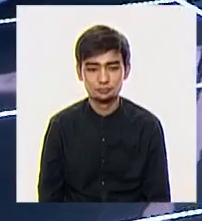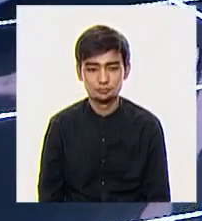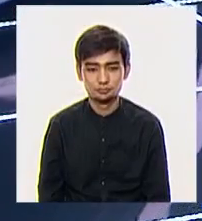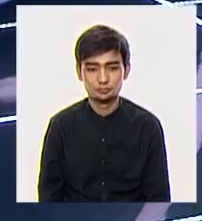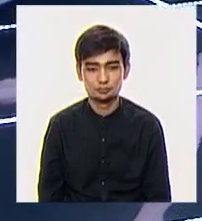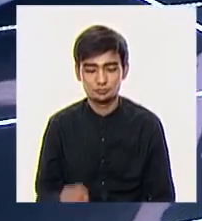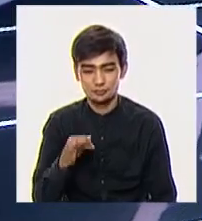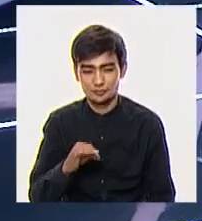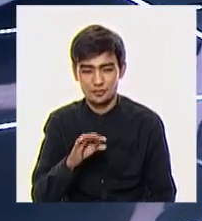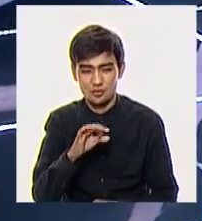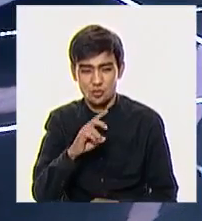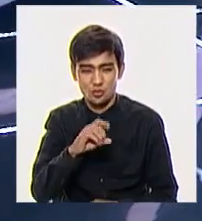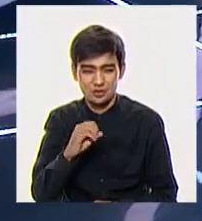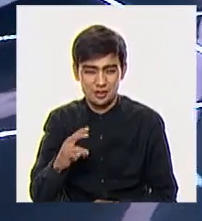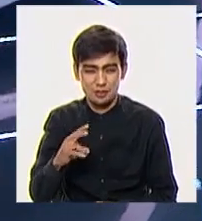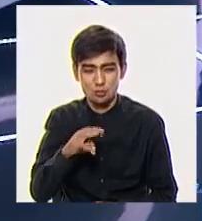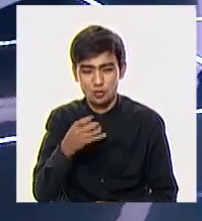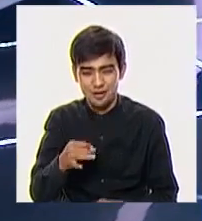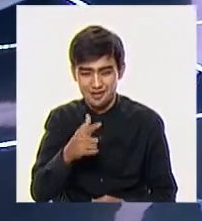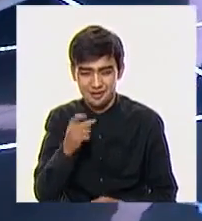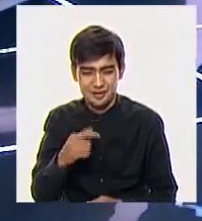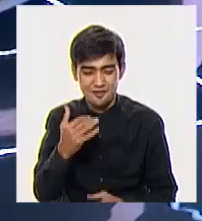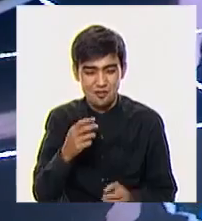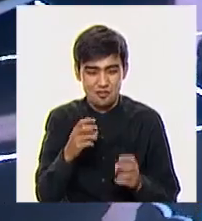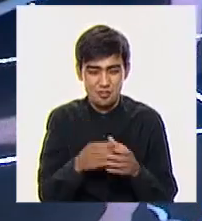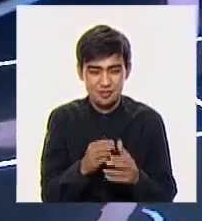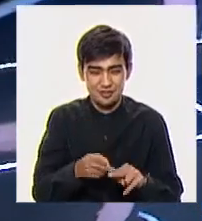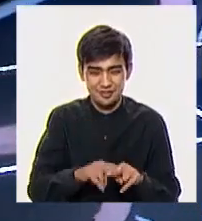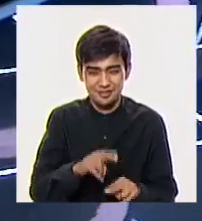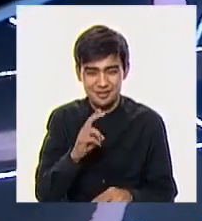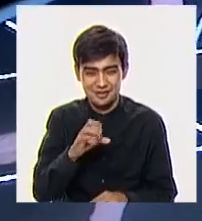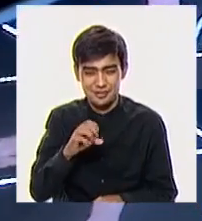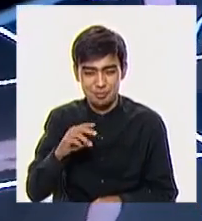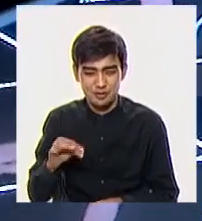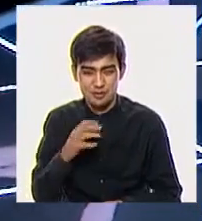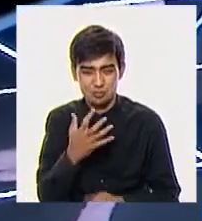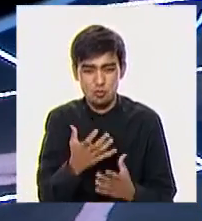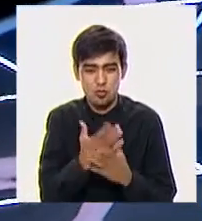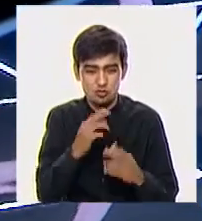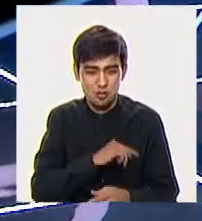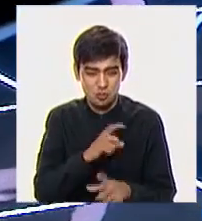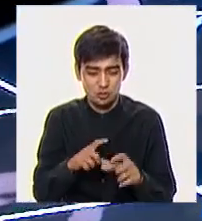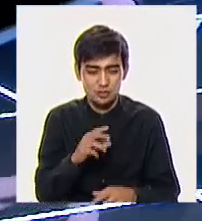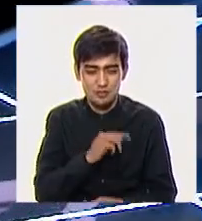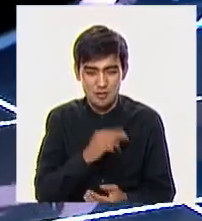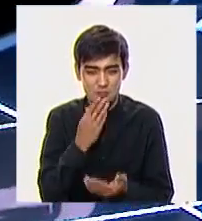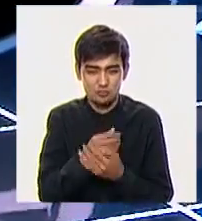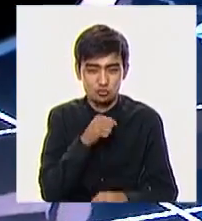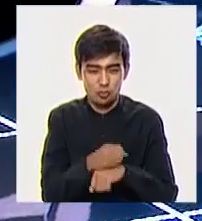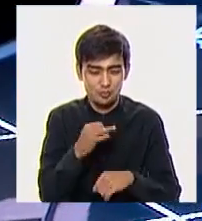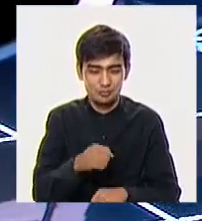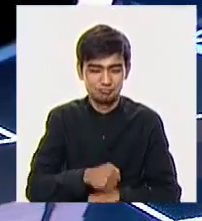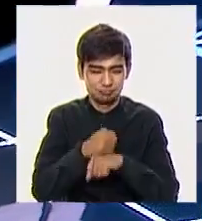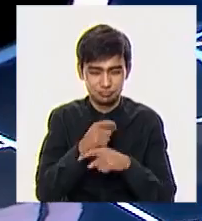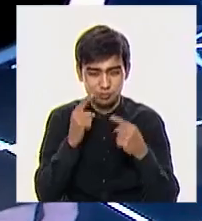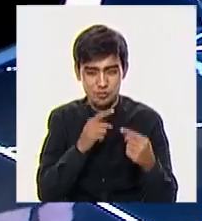Өзен мұнай газ акционерлік қоғамына сервистік қызмет көрсететін Кезби компаниясының 500-дей жұмысшысы қызметтерін тоқтатып ереуілге шықты.